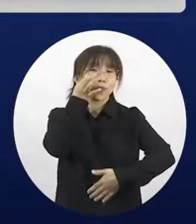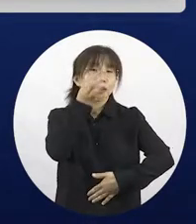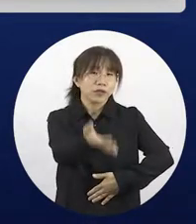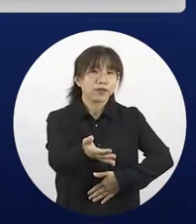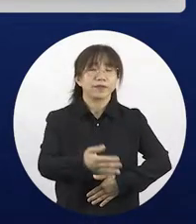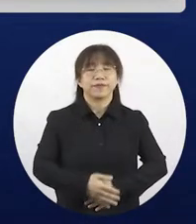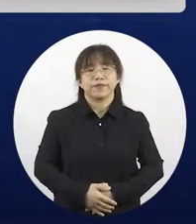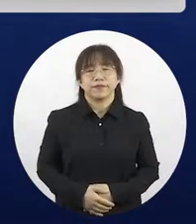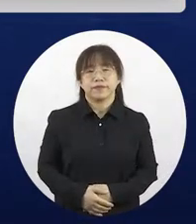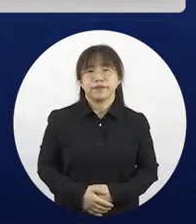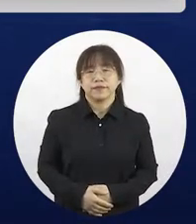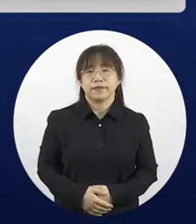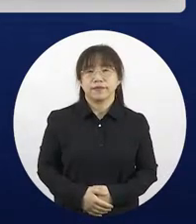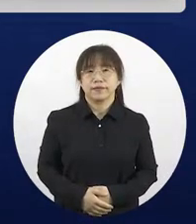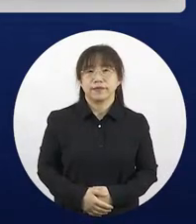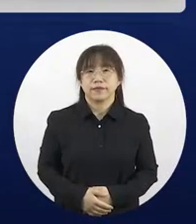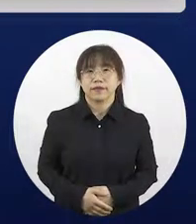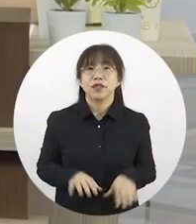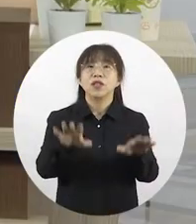채널을 통해 방송됩니다.